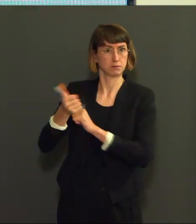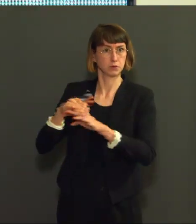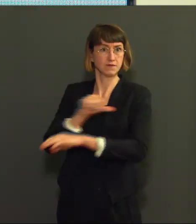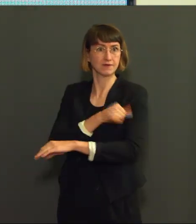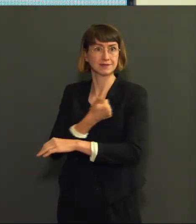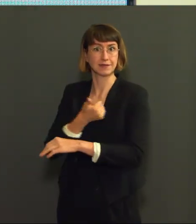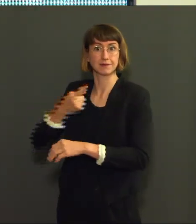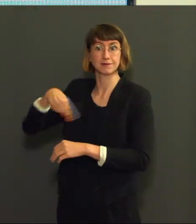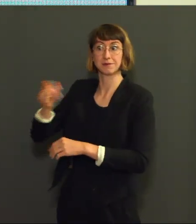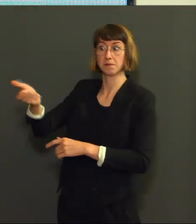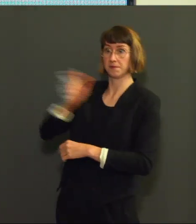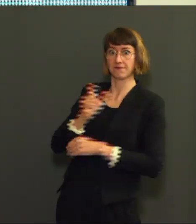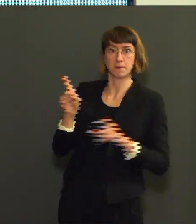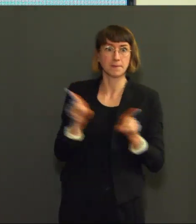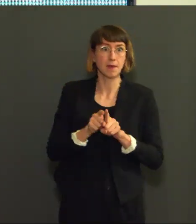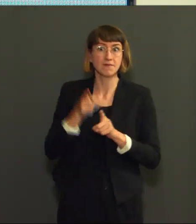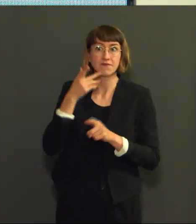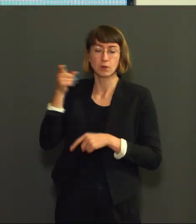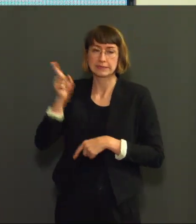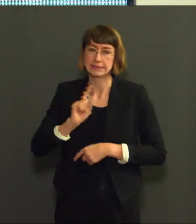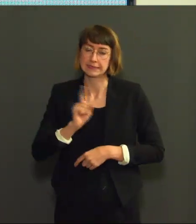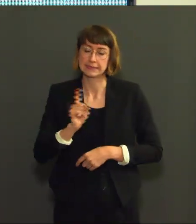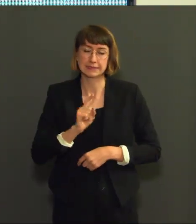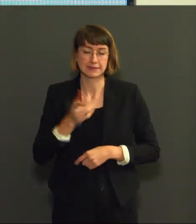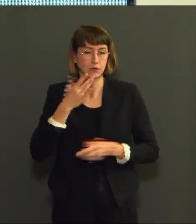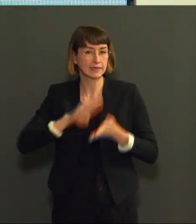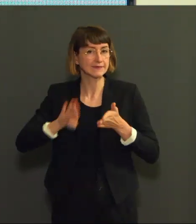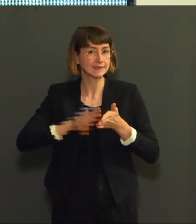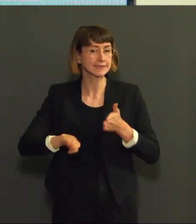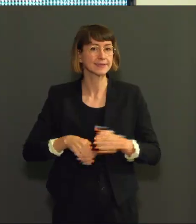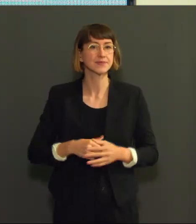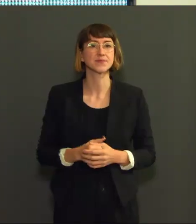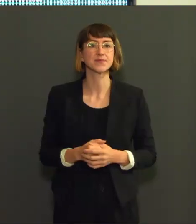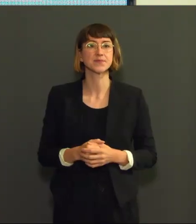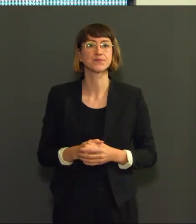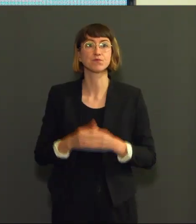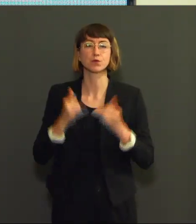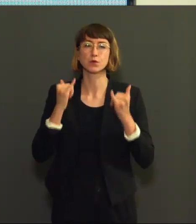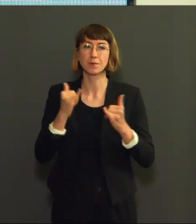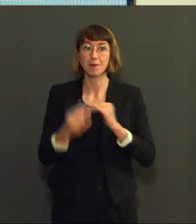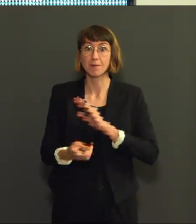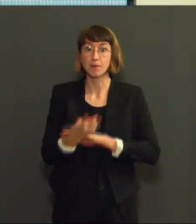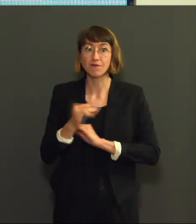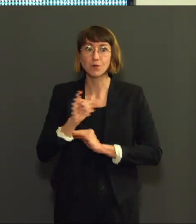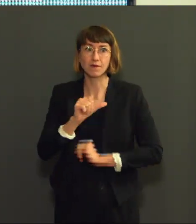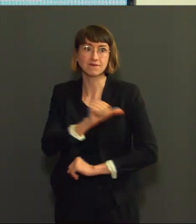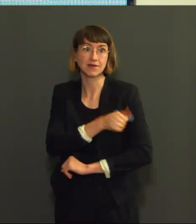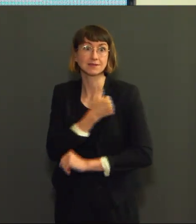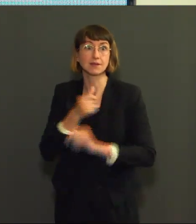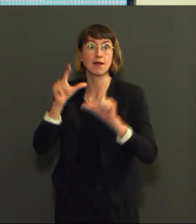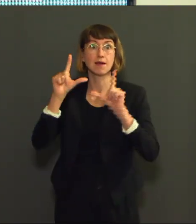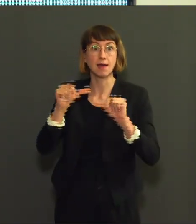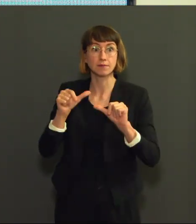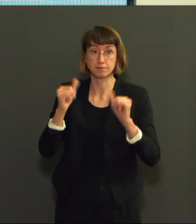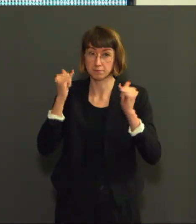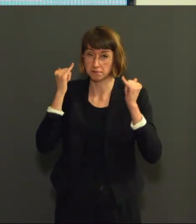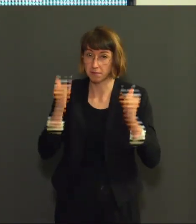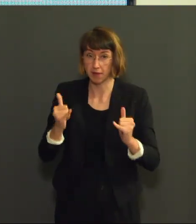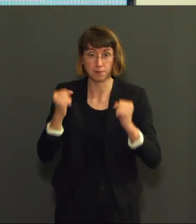d'éviter et qui nous montre que cette tendance peut malgré tout exister, malgré la vaccination et malgré le fait qu'on y soit aussi en